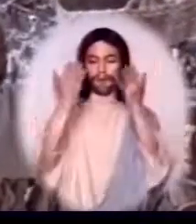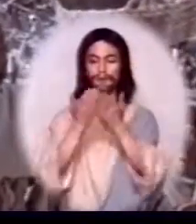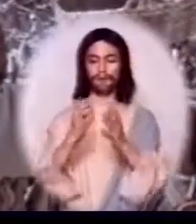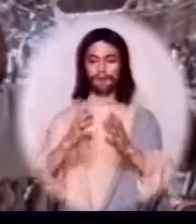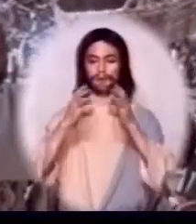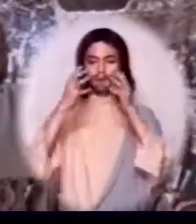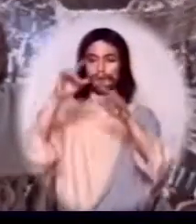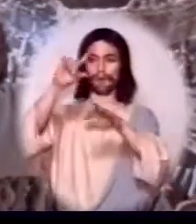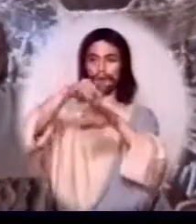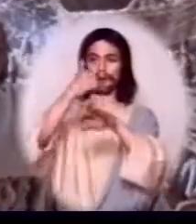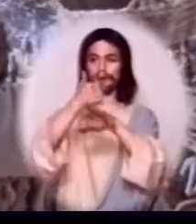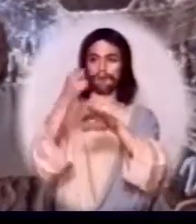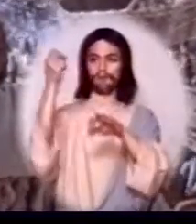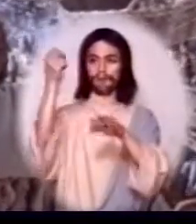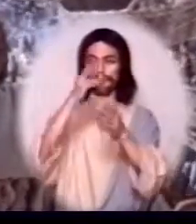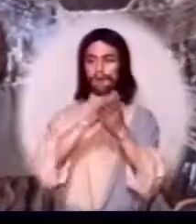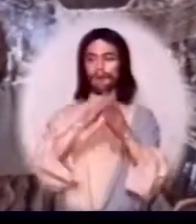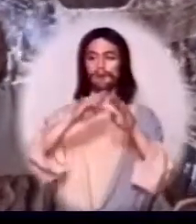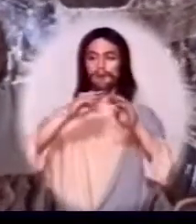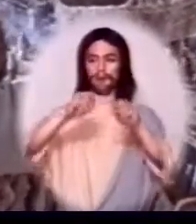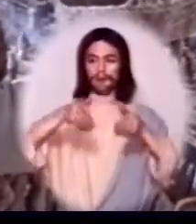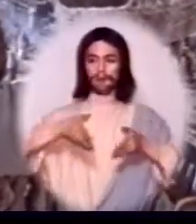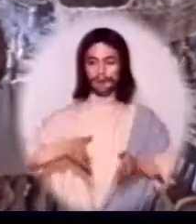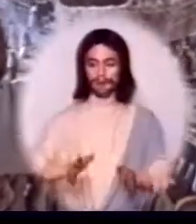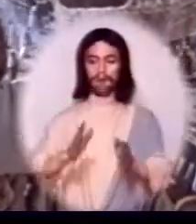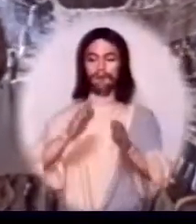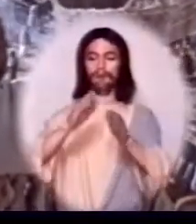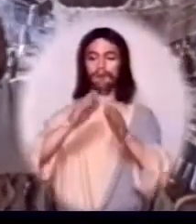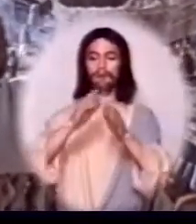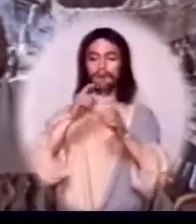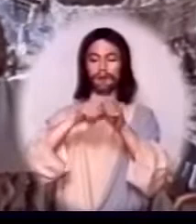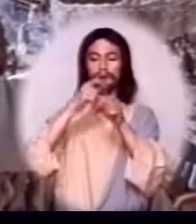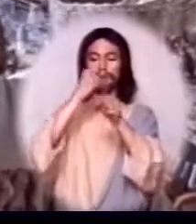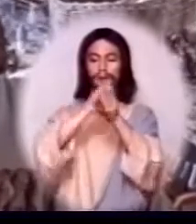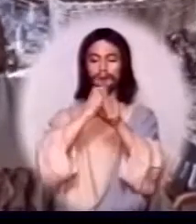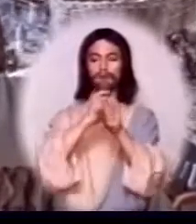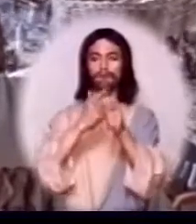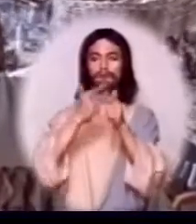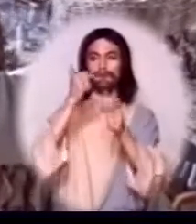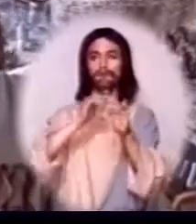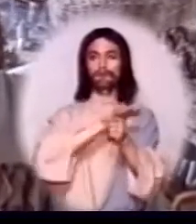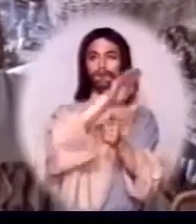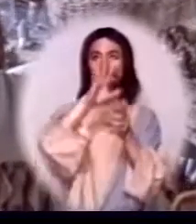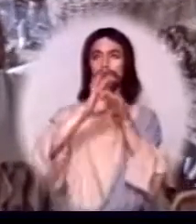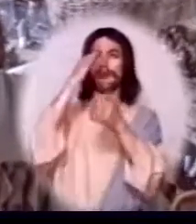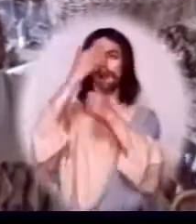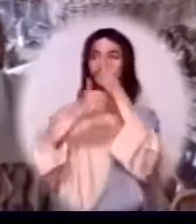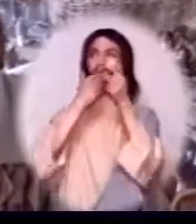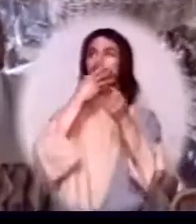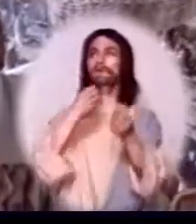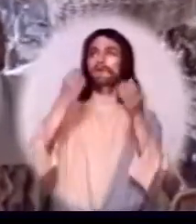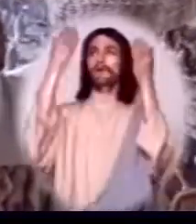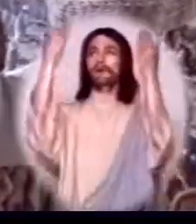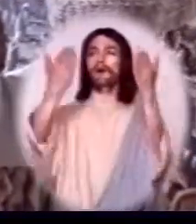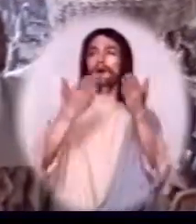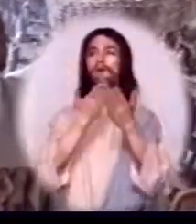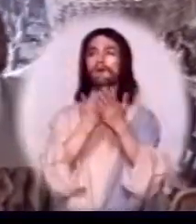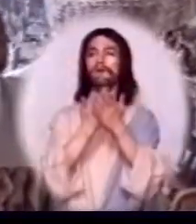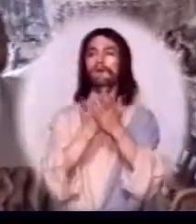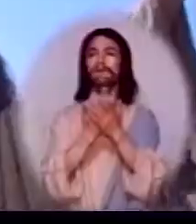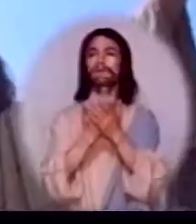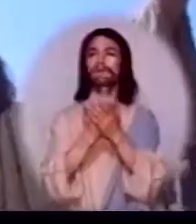온 우주의 왕이시며 땅의 소산으로 떡을 만드시는 주 우리의 하나님